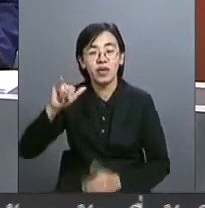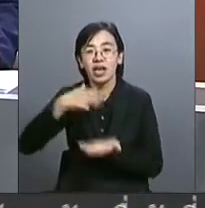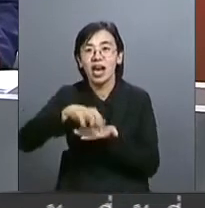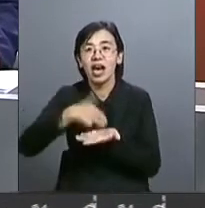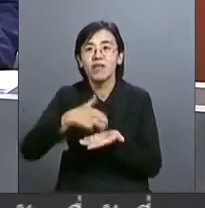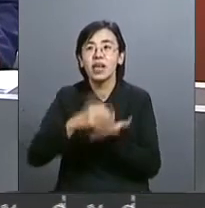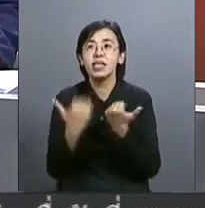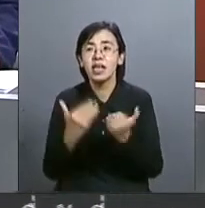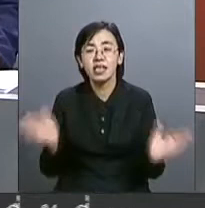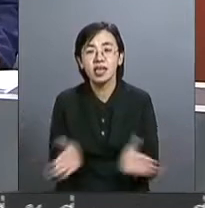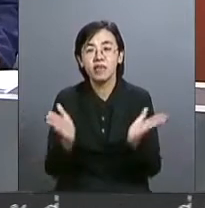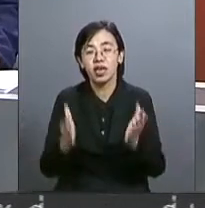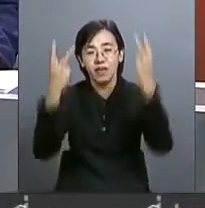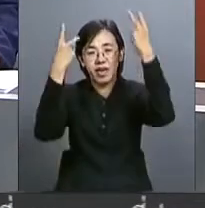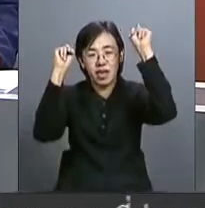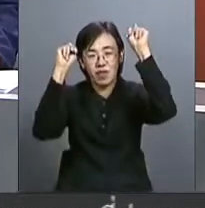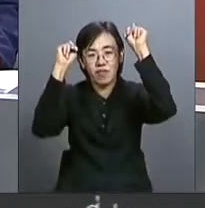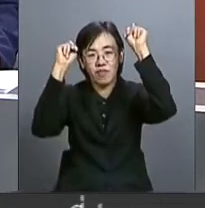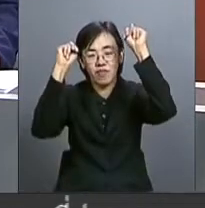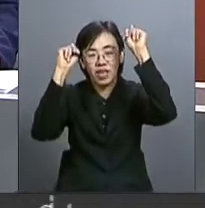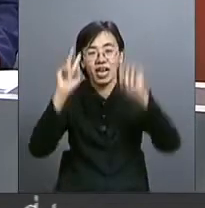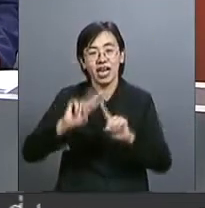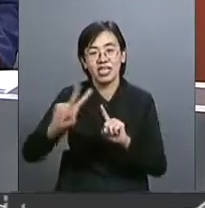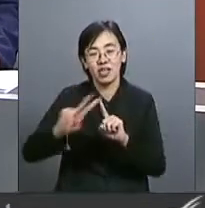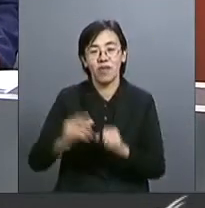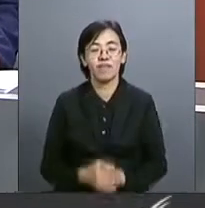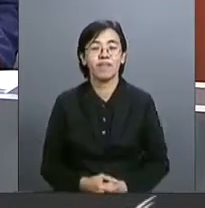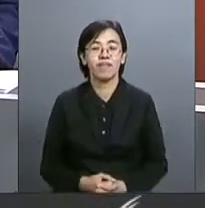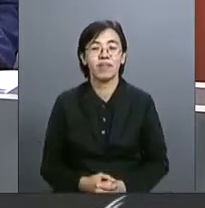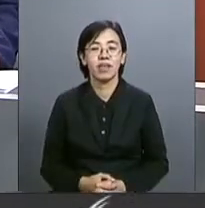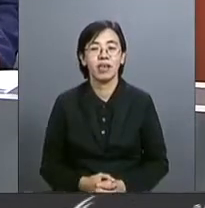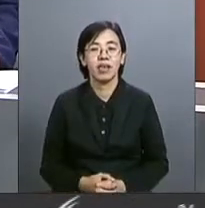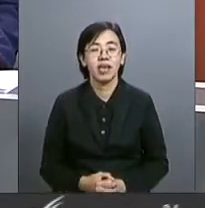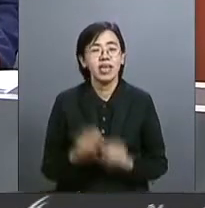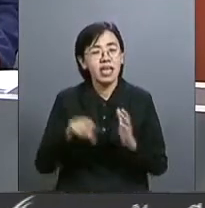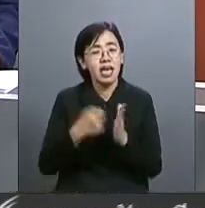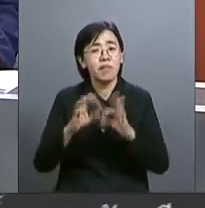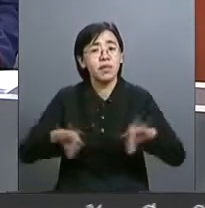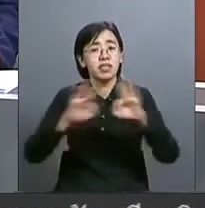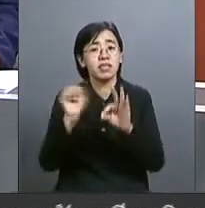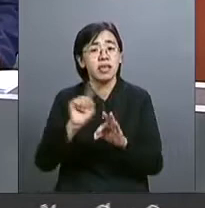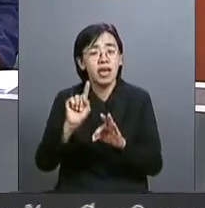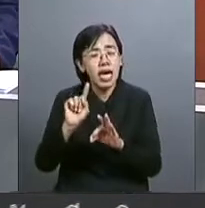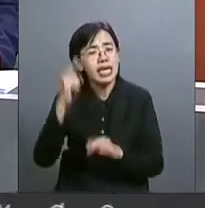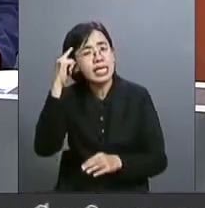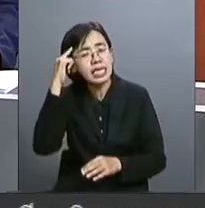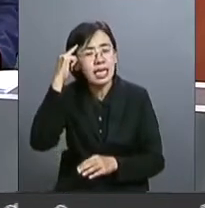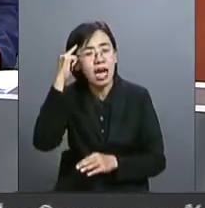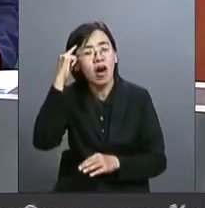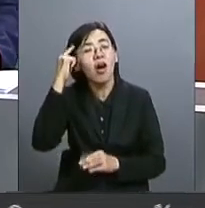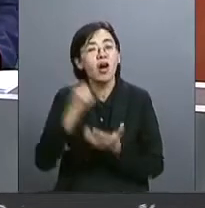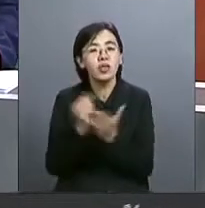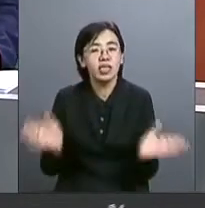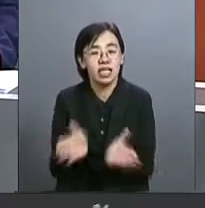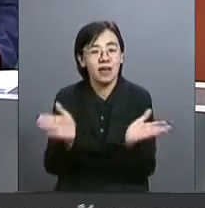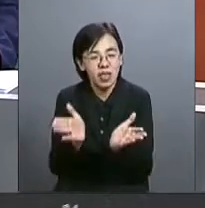ญญาณสนับสนุนให้เป็นนายกรัฐมนตรีรอบที่2นะคะแต่ว่าปัจจัยเกื้อหนุนที่สำคัญอยู่ที่กองหนุนที่จะผลักดันไปให้ถึงเป้